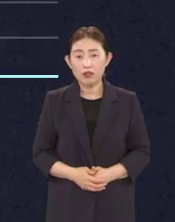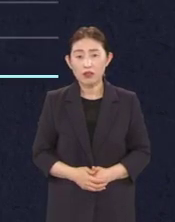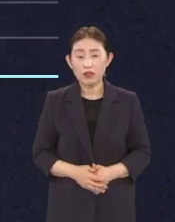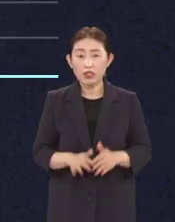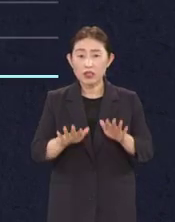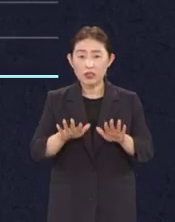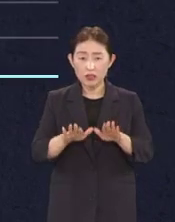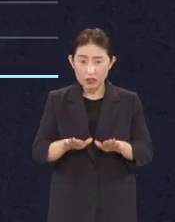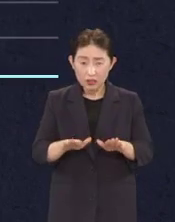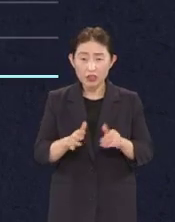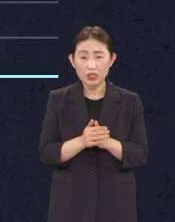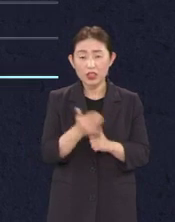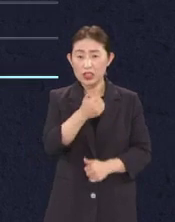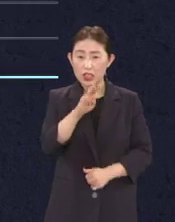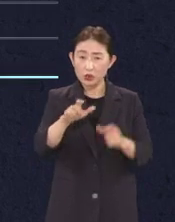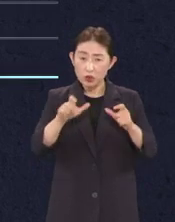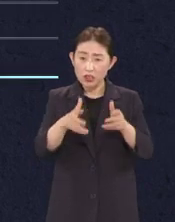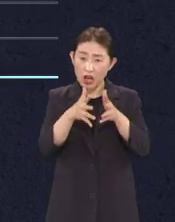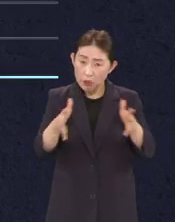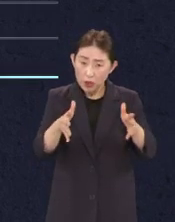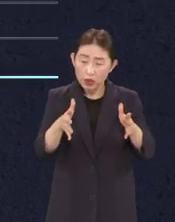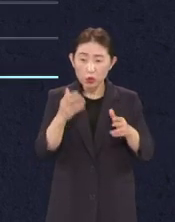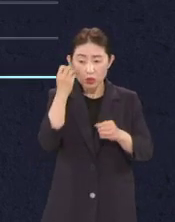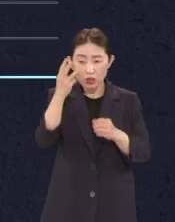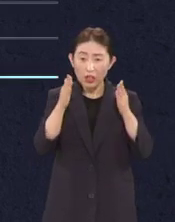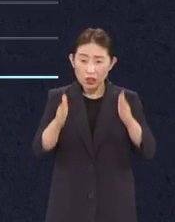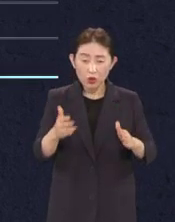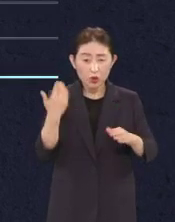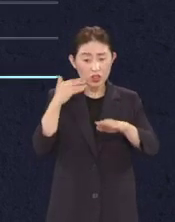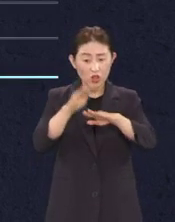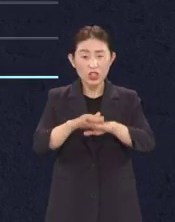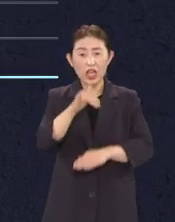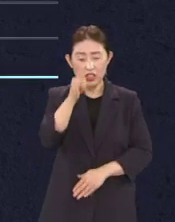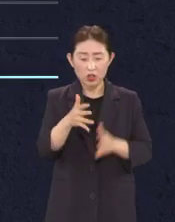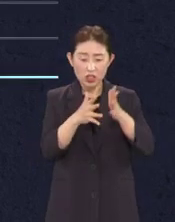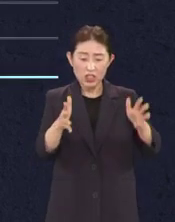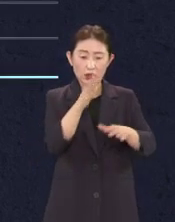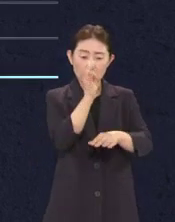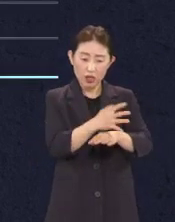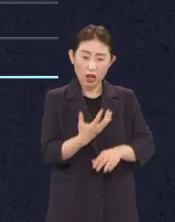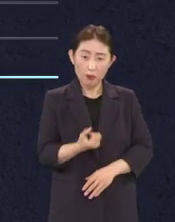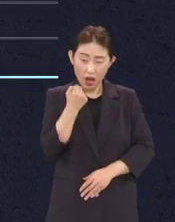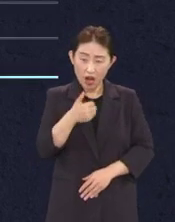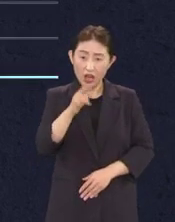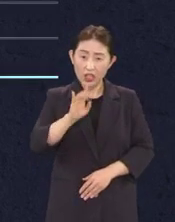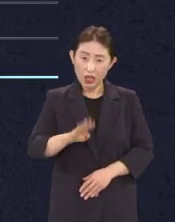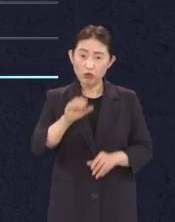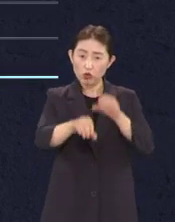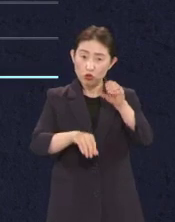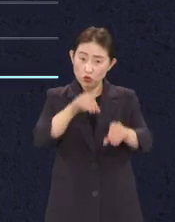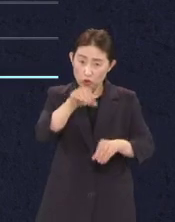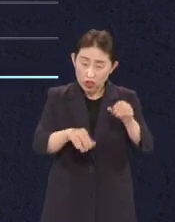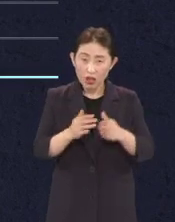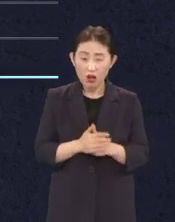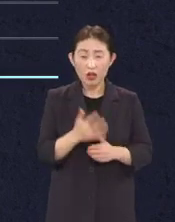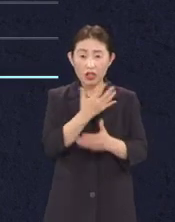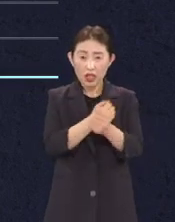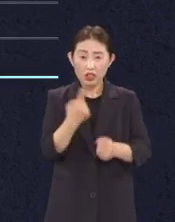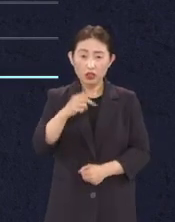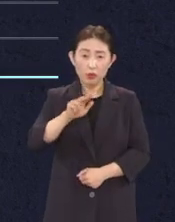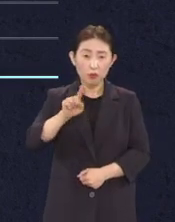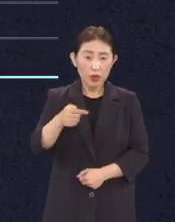빅데이터 아실에 따르면 세종지역에서 최근 3개월간 전세를 끼고 집을 사는 갭투자가 전체 거래량 1100